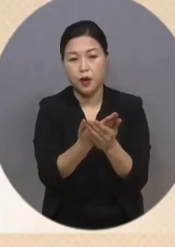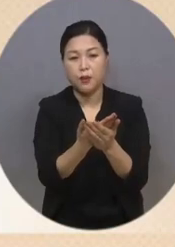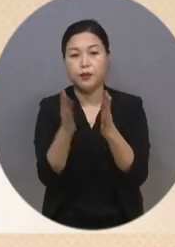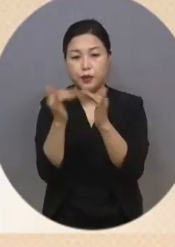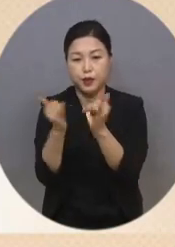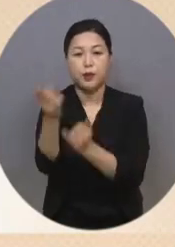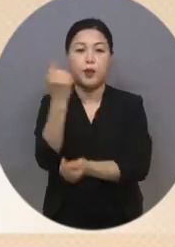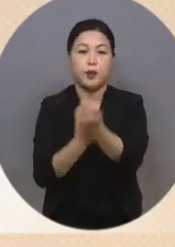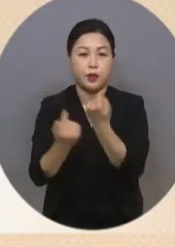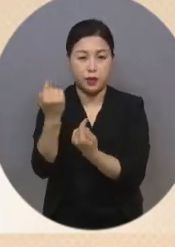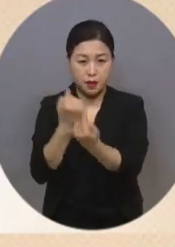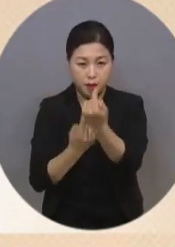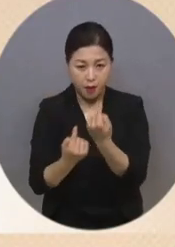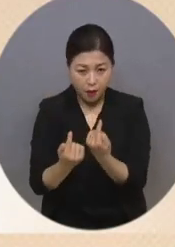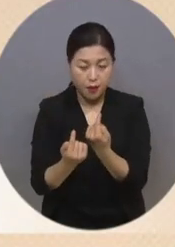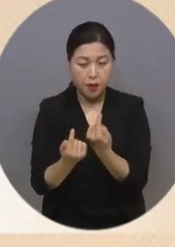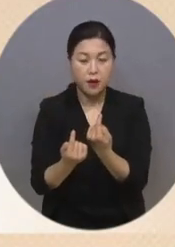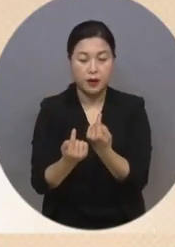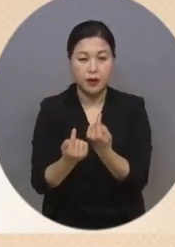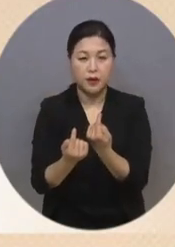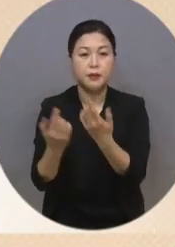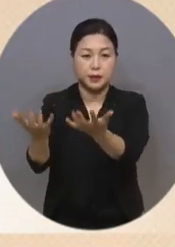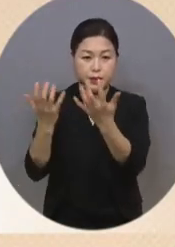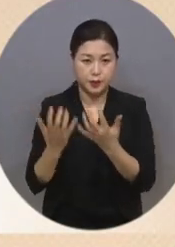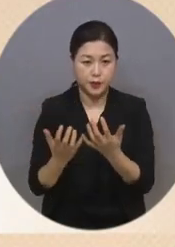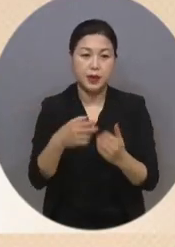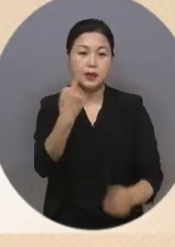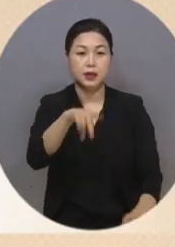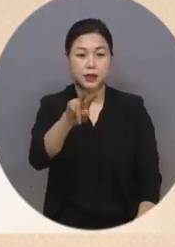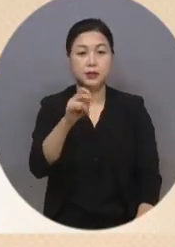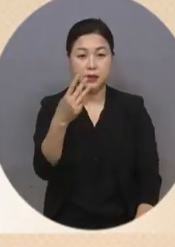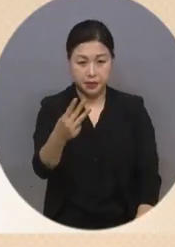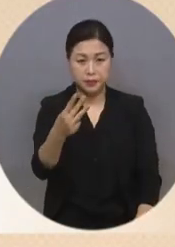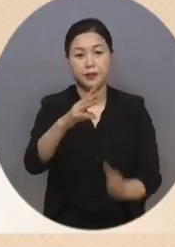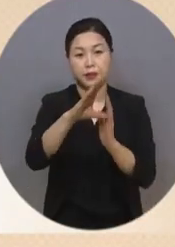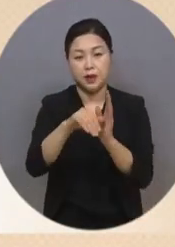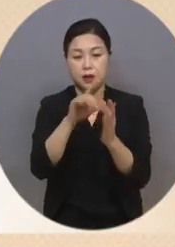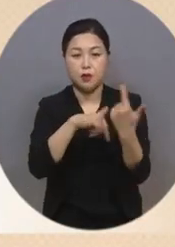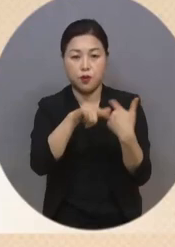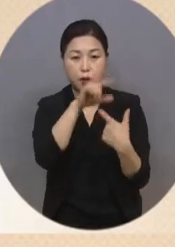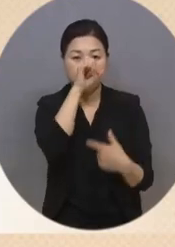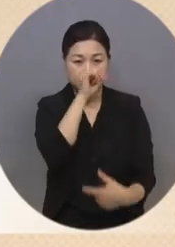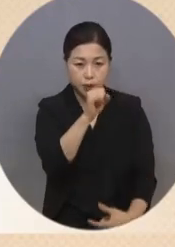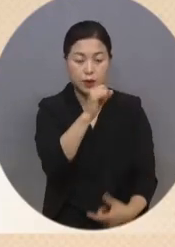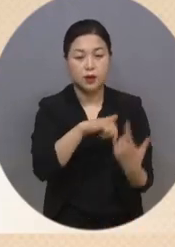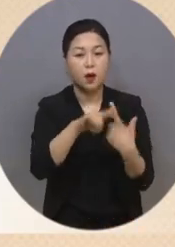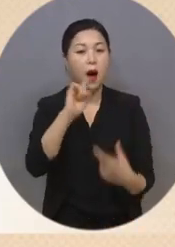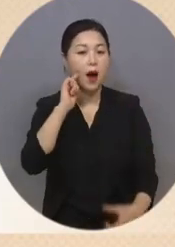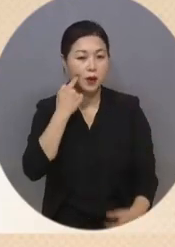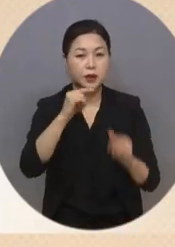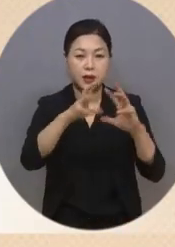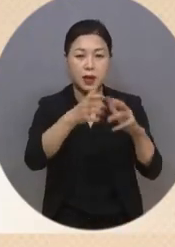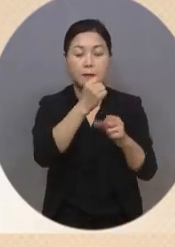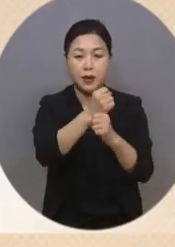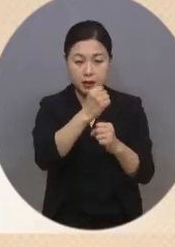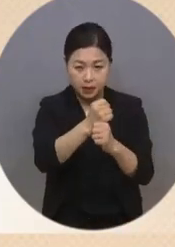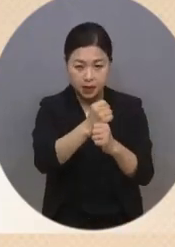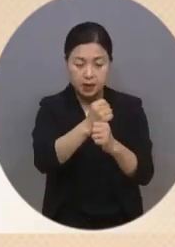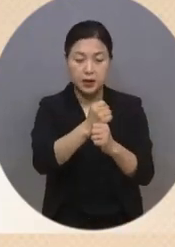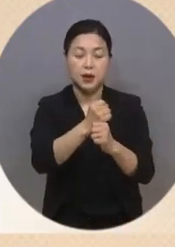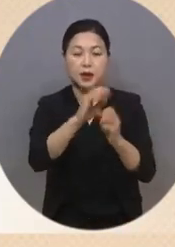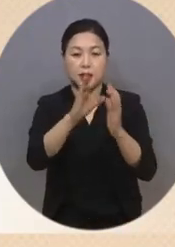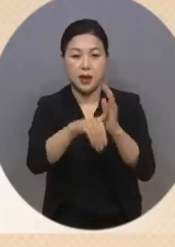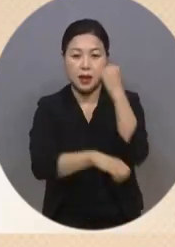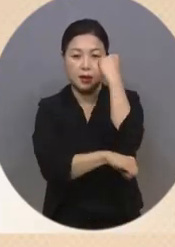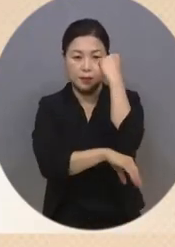귀한 분들이 모두가 다 함께 하시고 2023년에는 보다 나은 더 아름다운